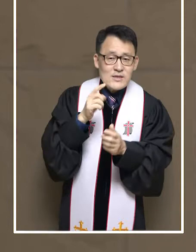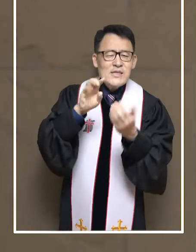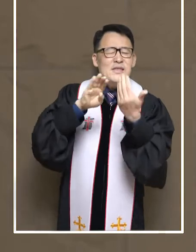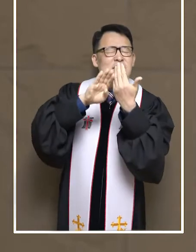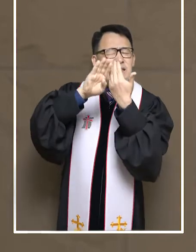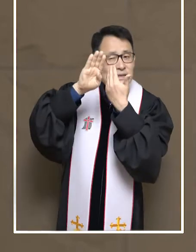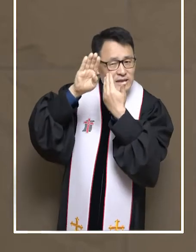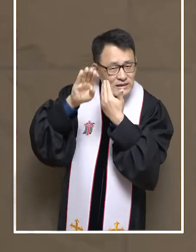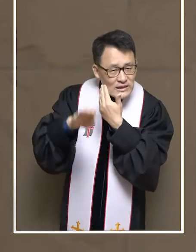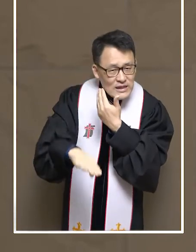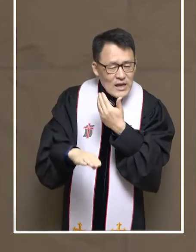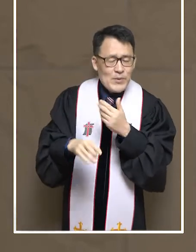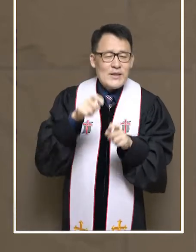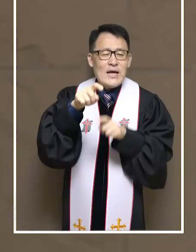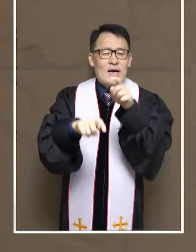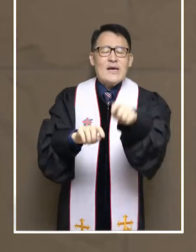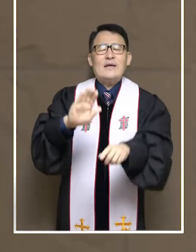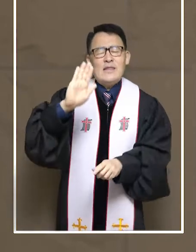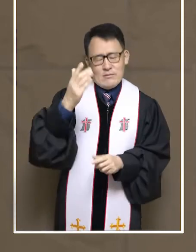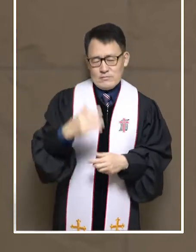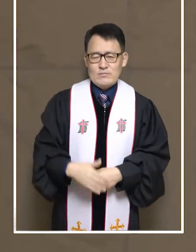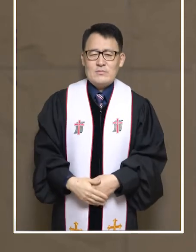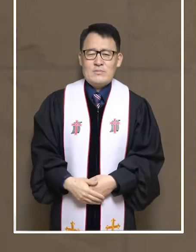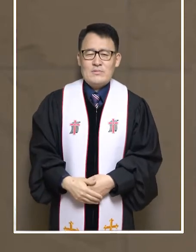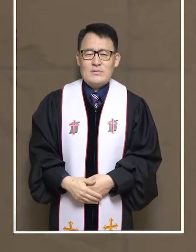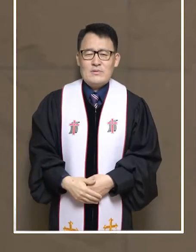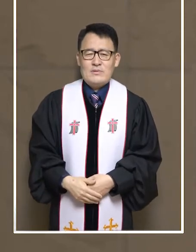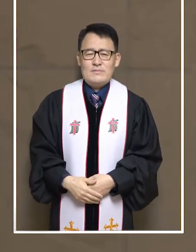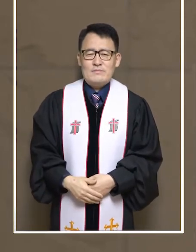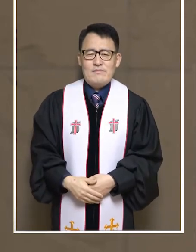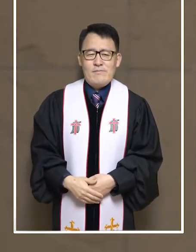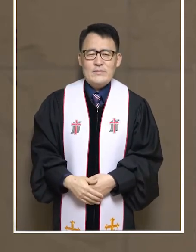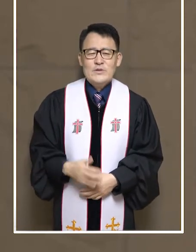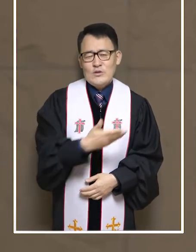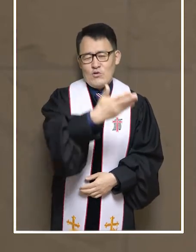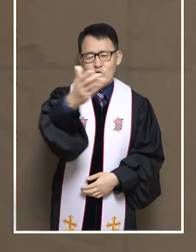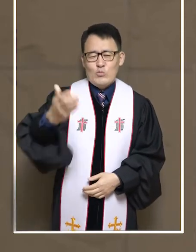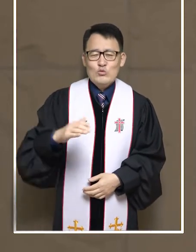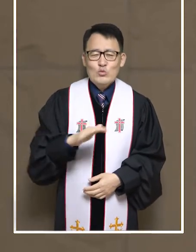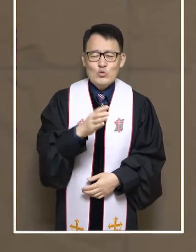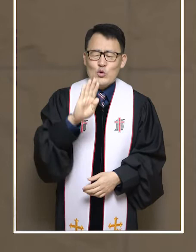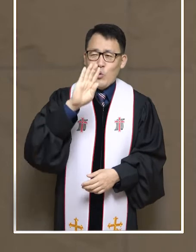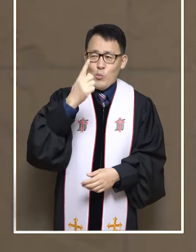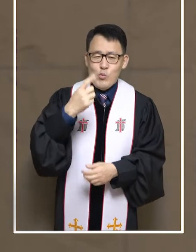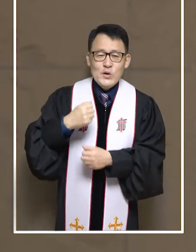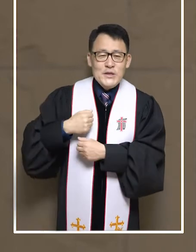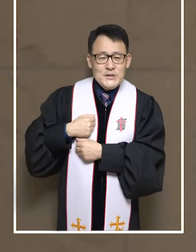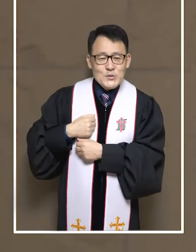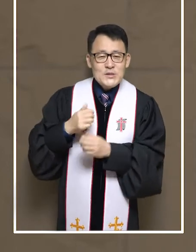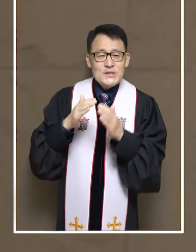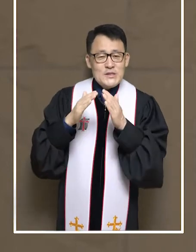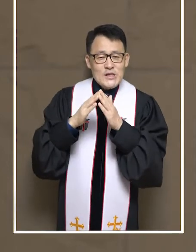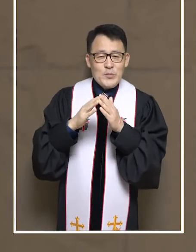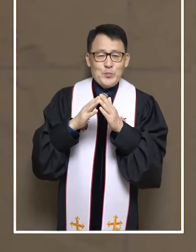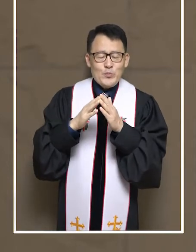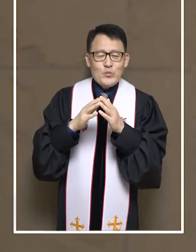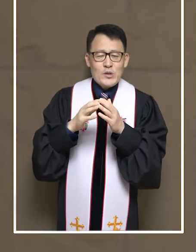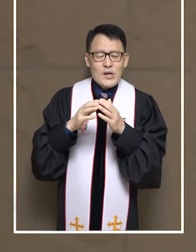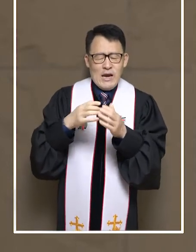집을 통과해야 그 다음에 밭으로 나가게 되는 것이죠. 여러분,